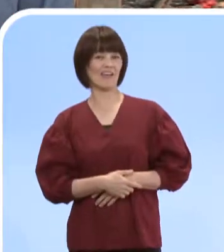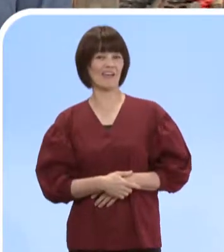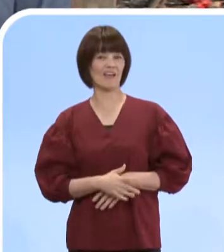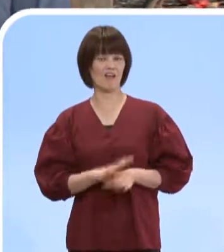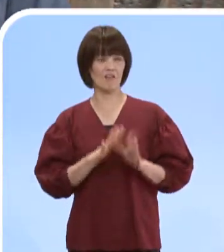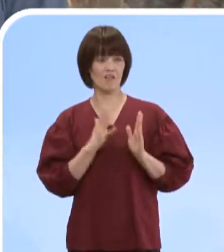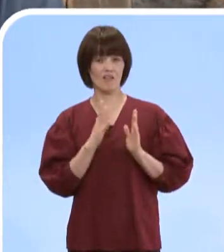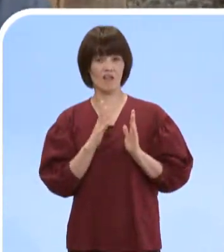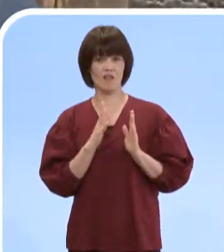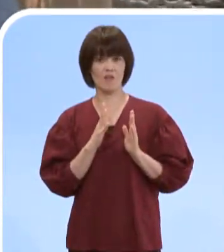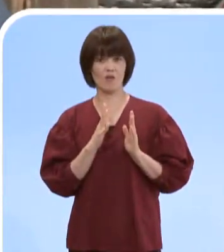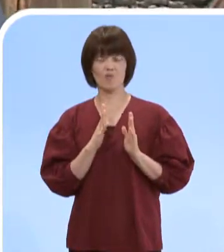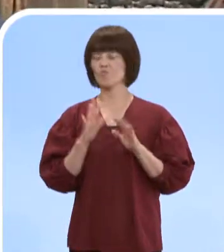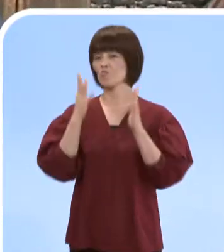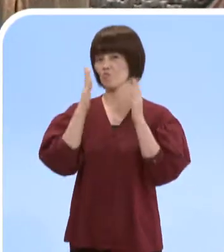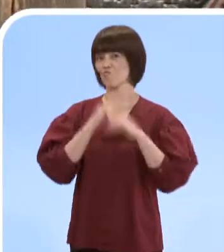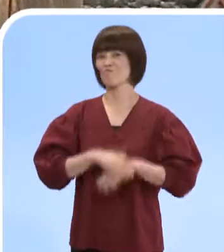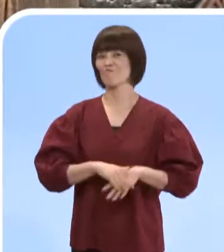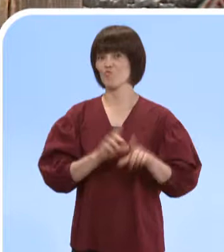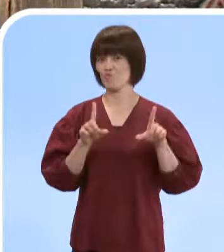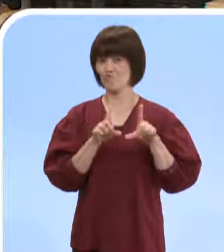え ないんですか。 ない。